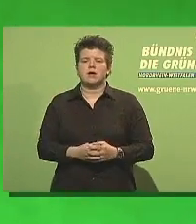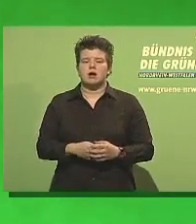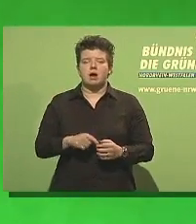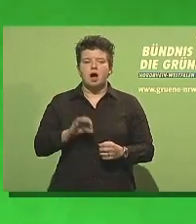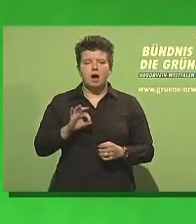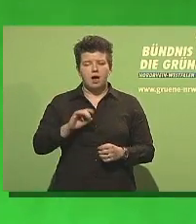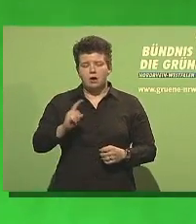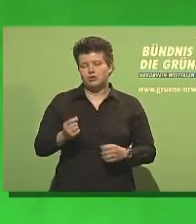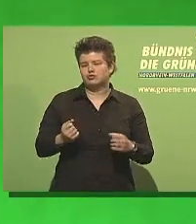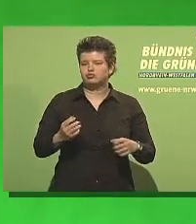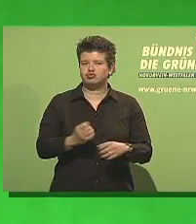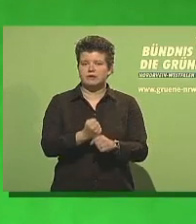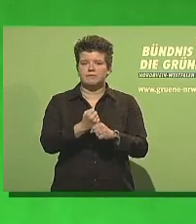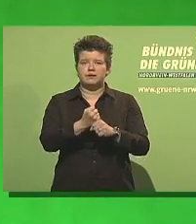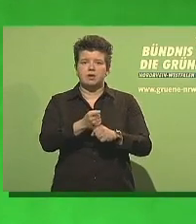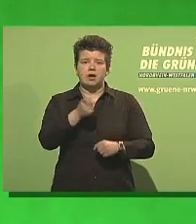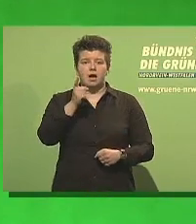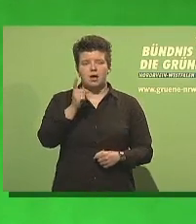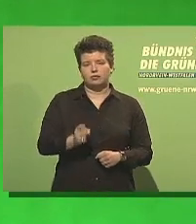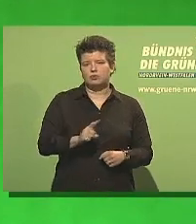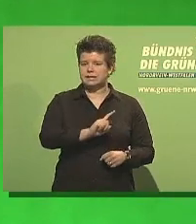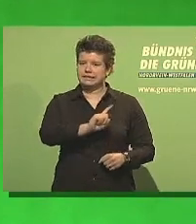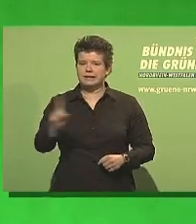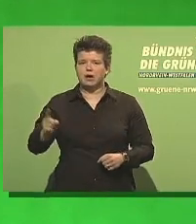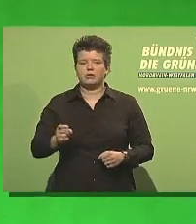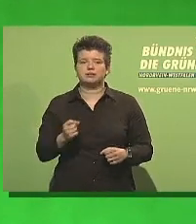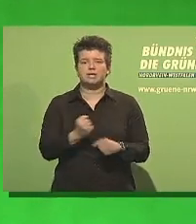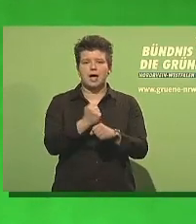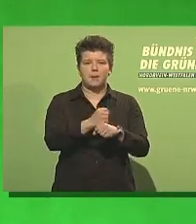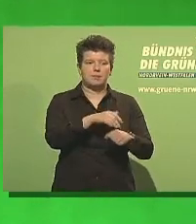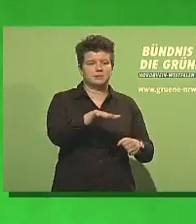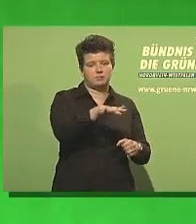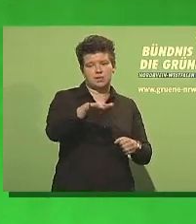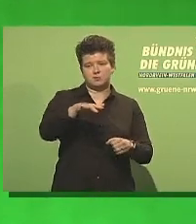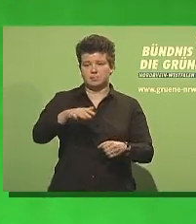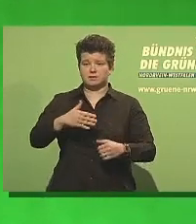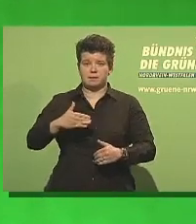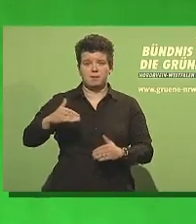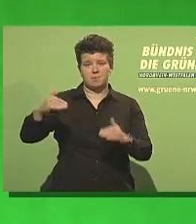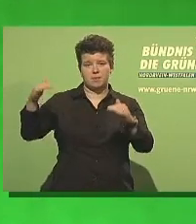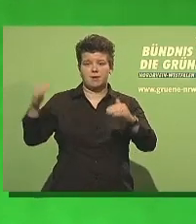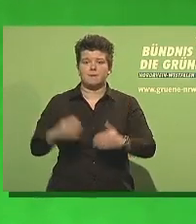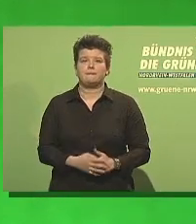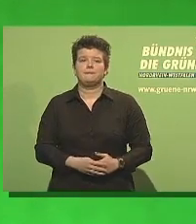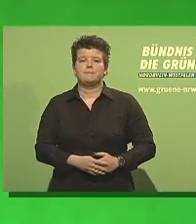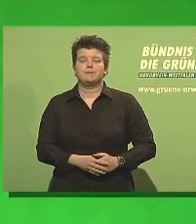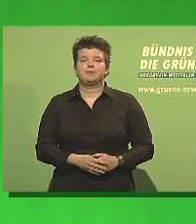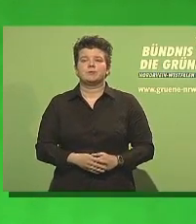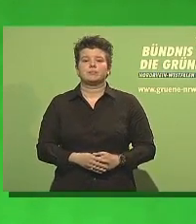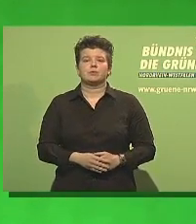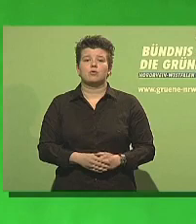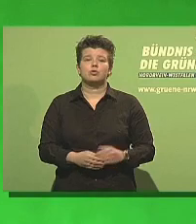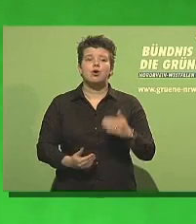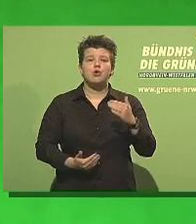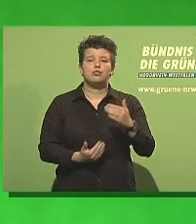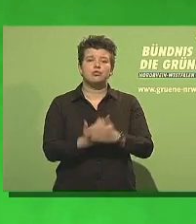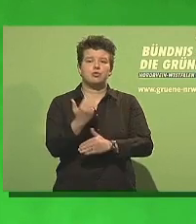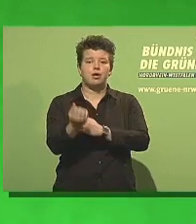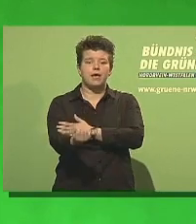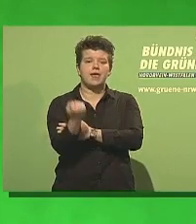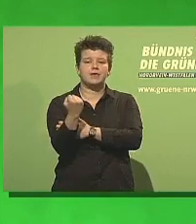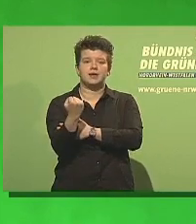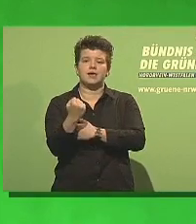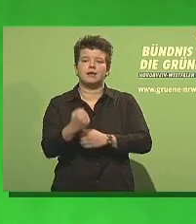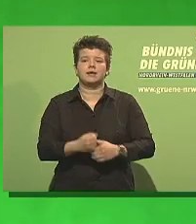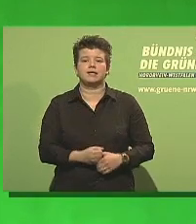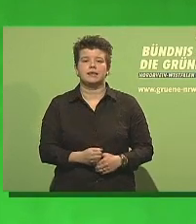Arbeitsplätzen. Und die Importe von fossilen Energieträgern sind durch die Erneuerbaren im letzten Jahr, im Jahr 2011,